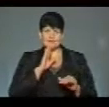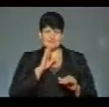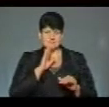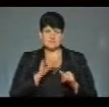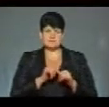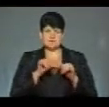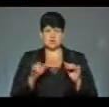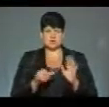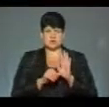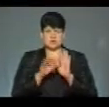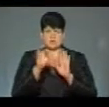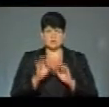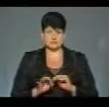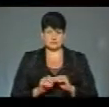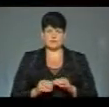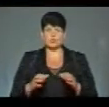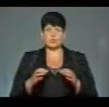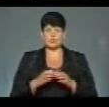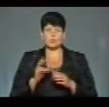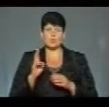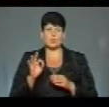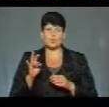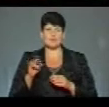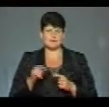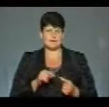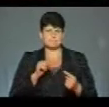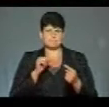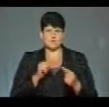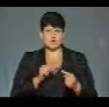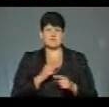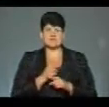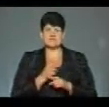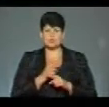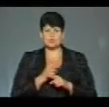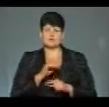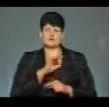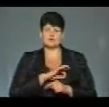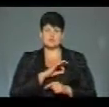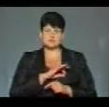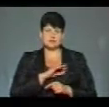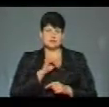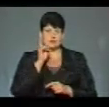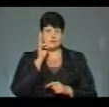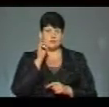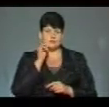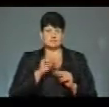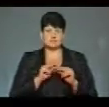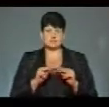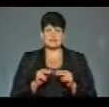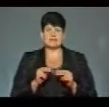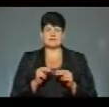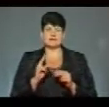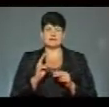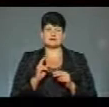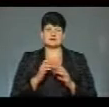на 6%. У групі «Контра», учасники якої проти заборони використання учнями мобільних телефонів на уроках, вчителька Каховської